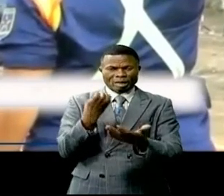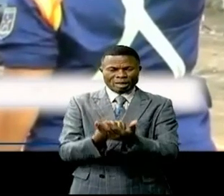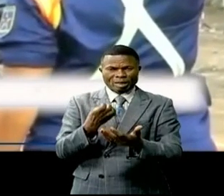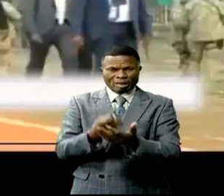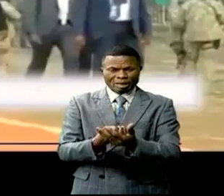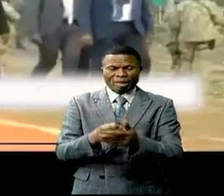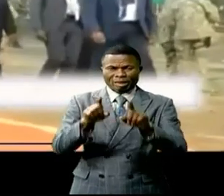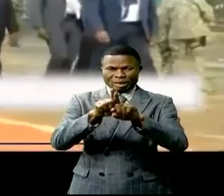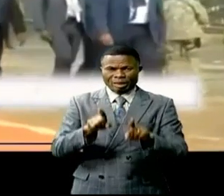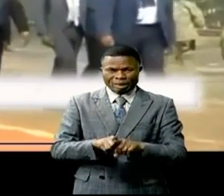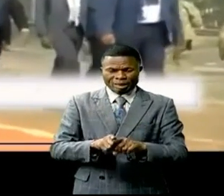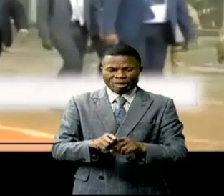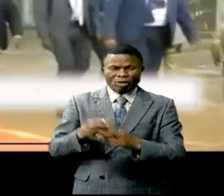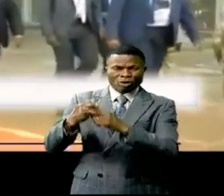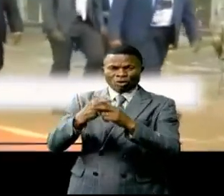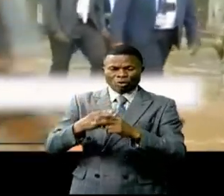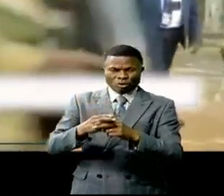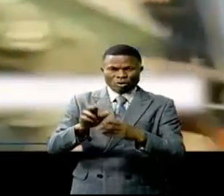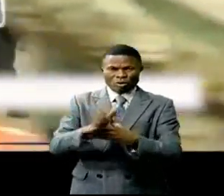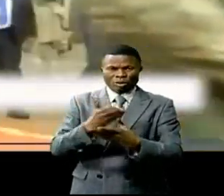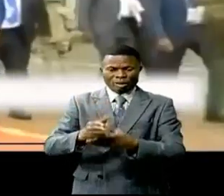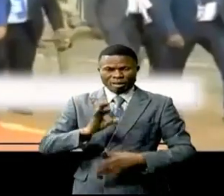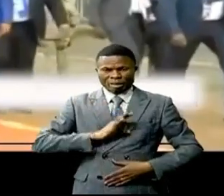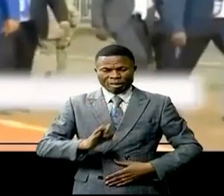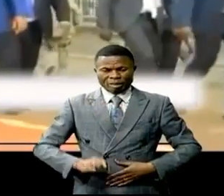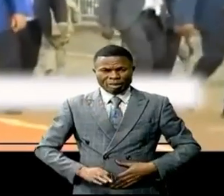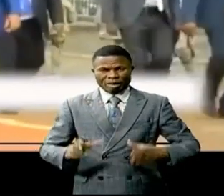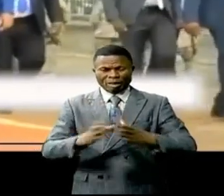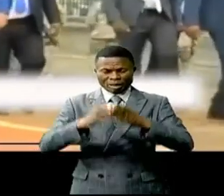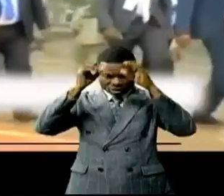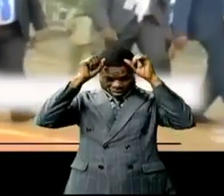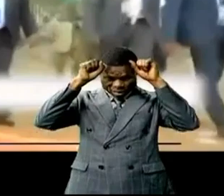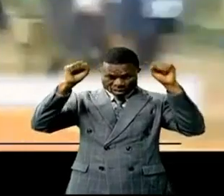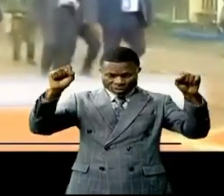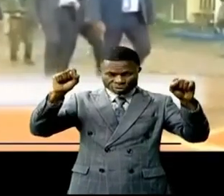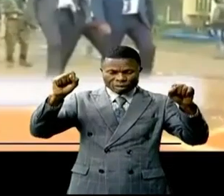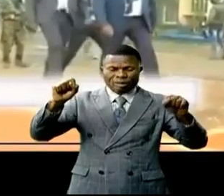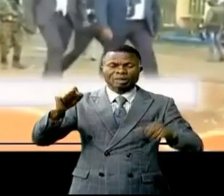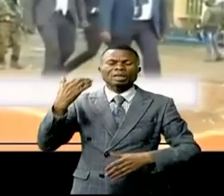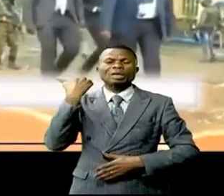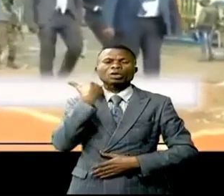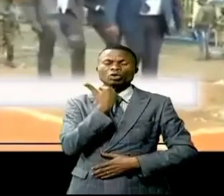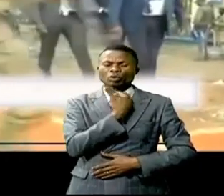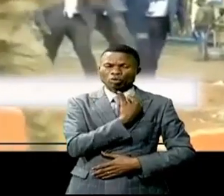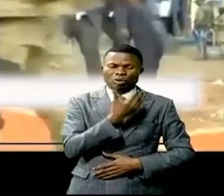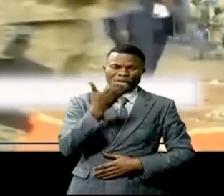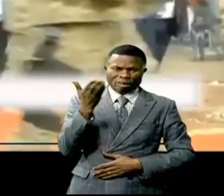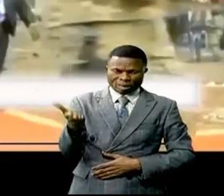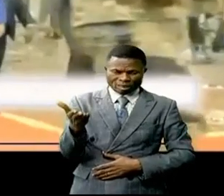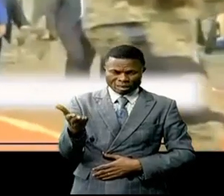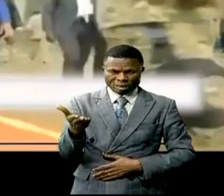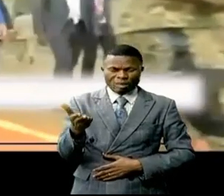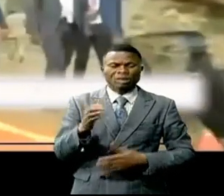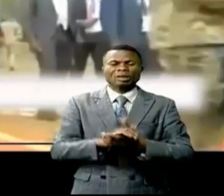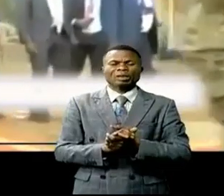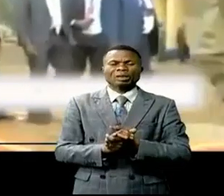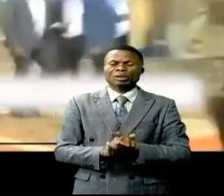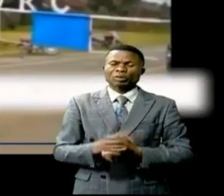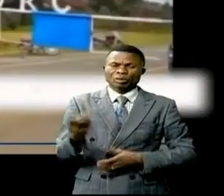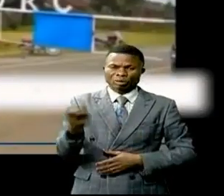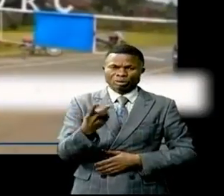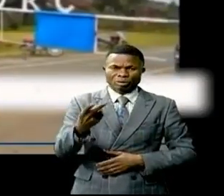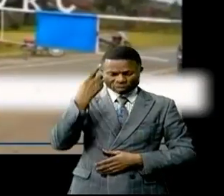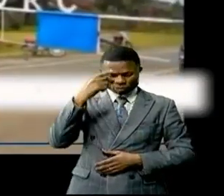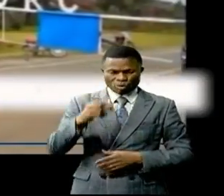mais aussi sécuritaire entre Félix Antoine Tshisekedi, chef d'État congolais, et Yoweri Museveni, chef d'État ougandais, pour